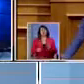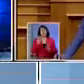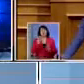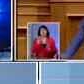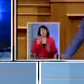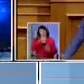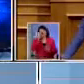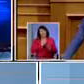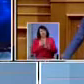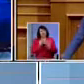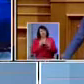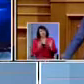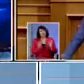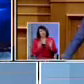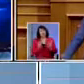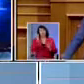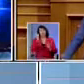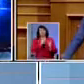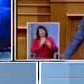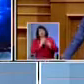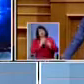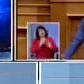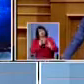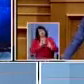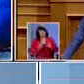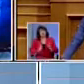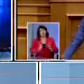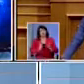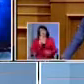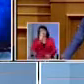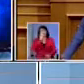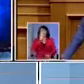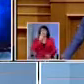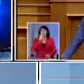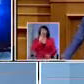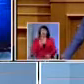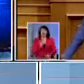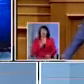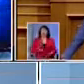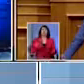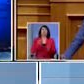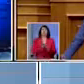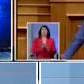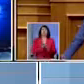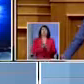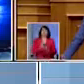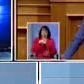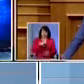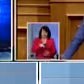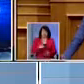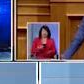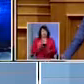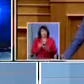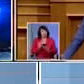θερμά παλεύατε εσείς για την απλή αναλογική από το ΣΥΡΙΖΑ. Μα λέω, μα δικό μου αίτημα 50 ετών είναι.